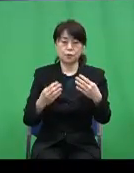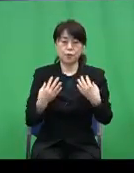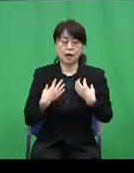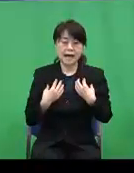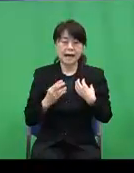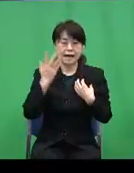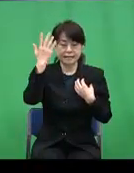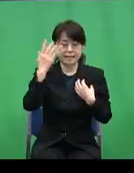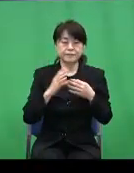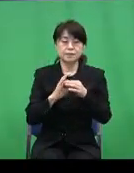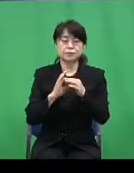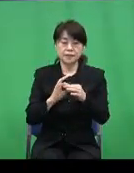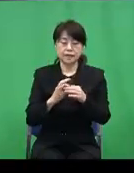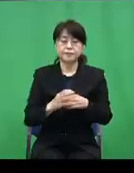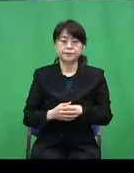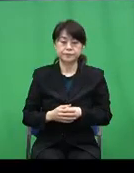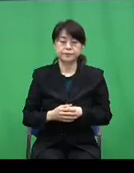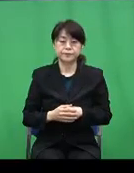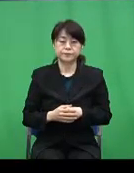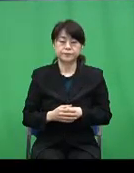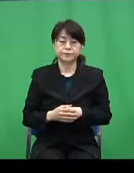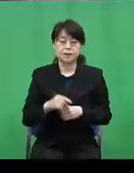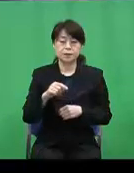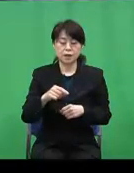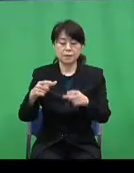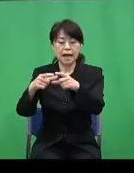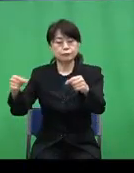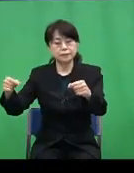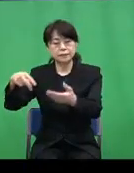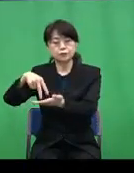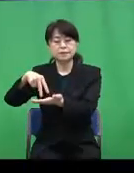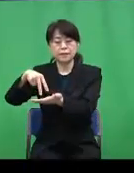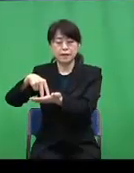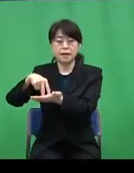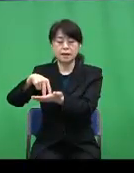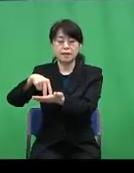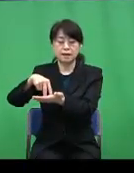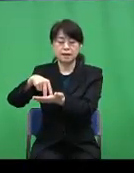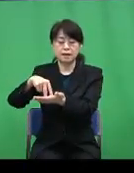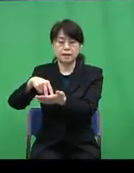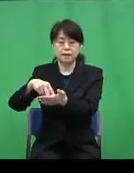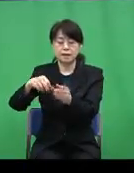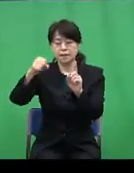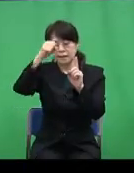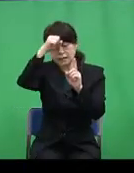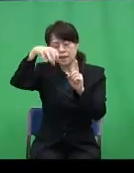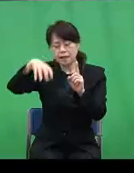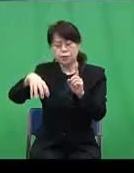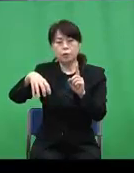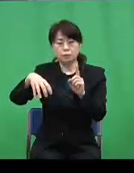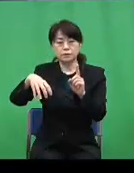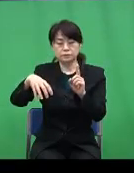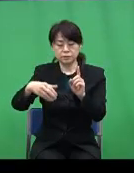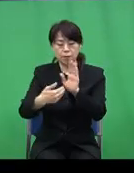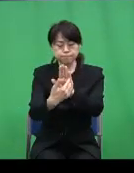ども、これは国と法としては検疫所における水際